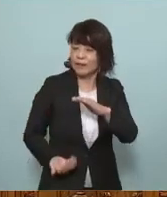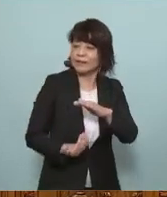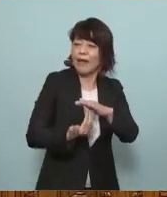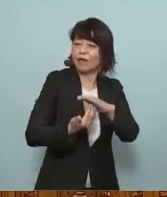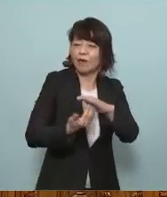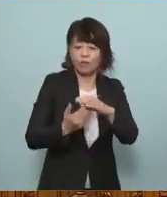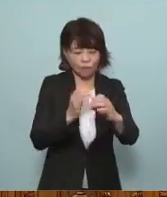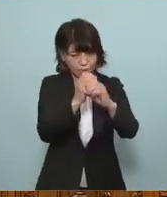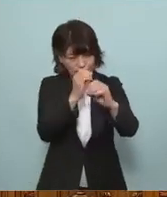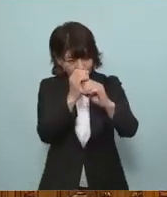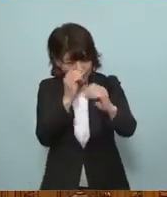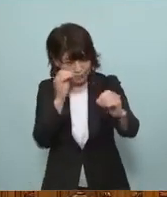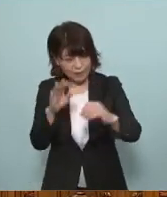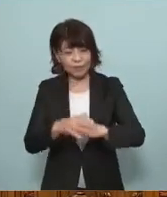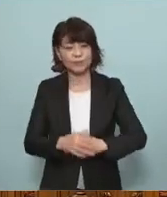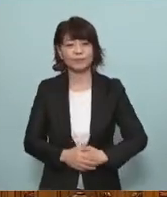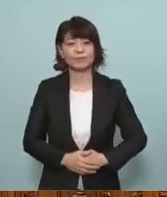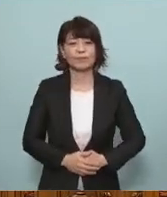見込まれます。